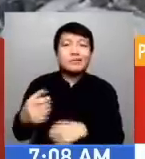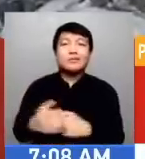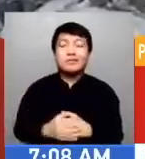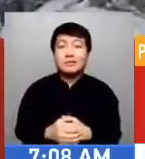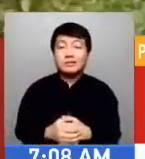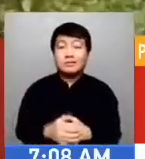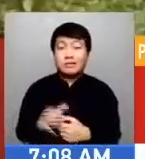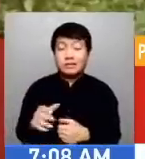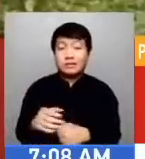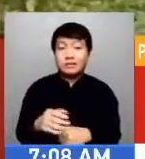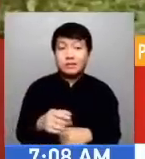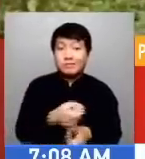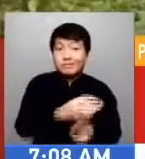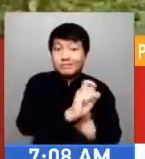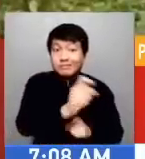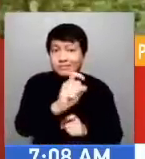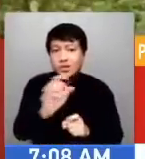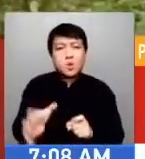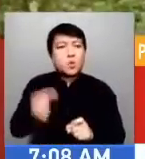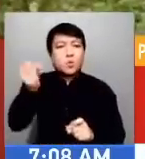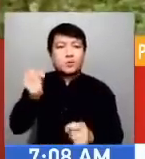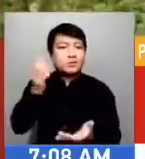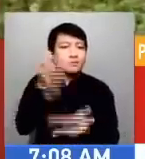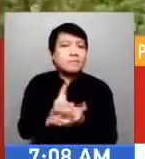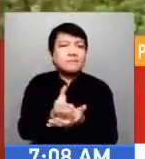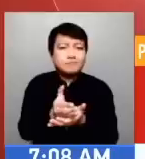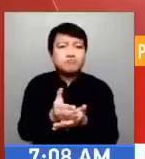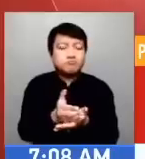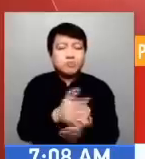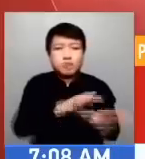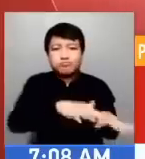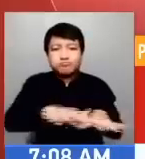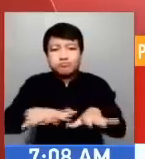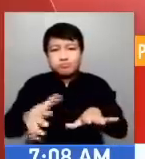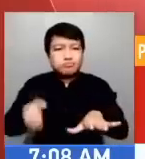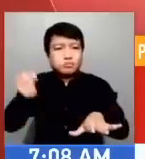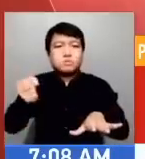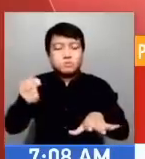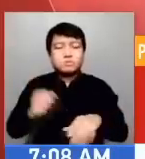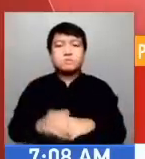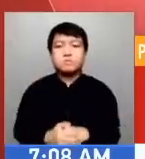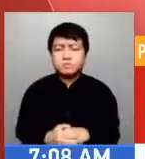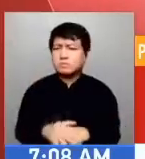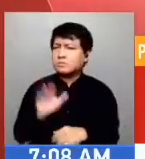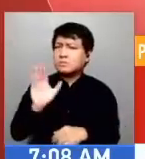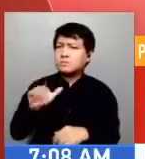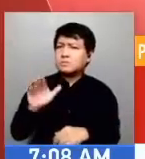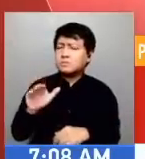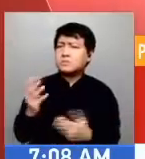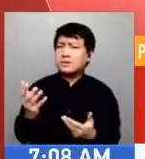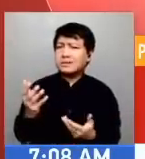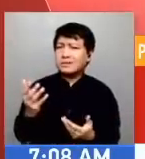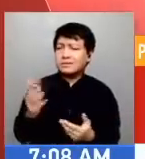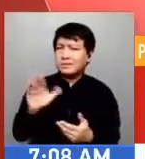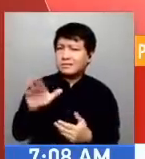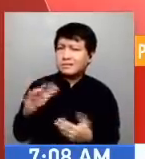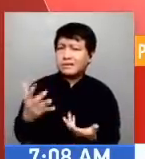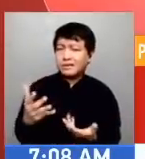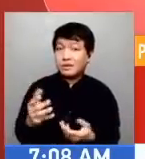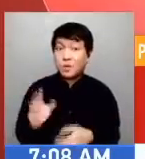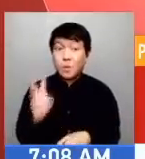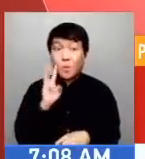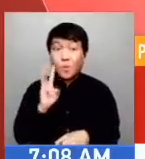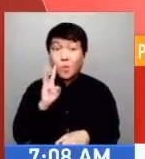pangingisda sa lahat ng lakeshore natin. Mayor, bumagsak daw sa water quality test ng